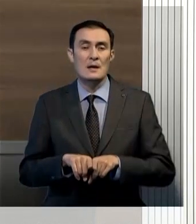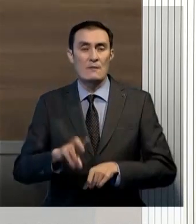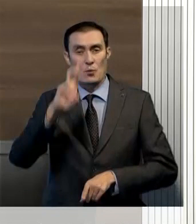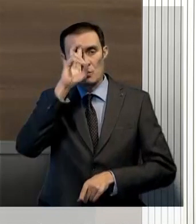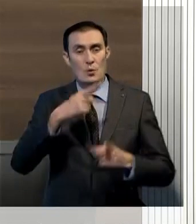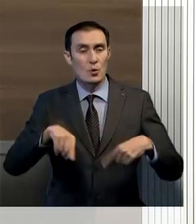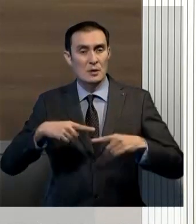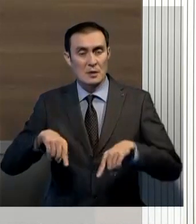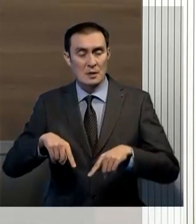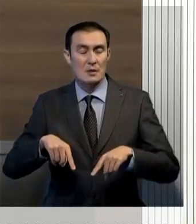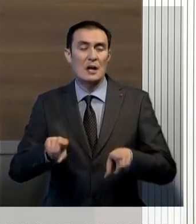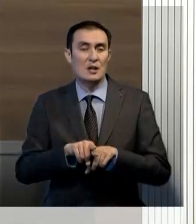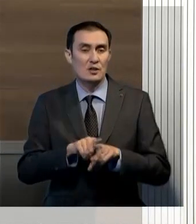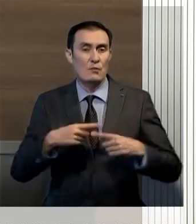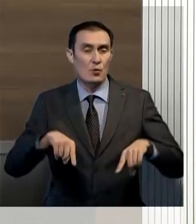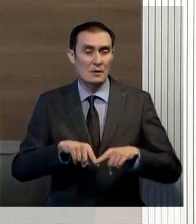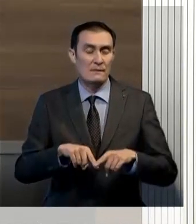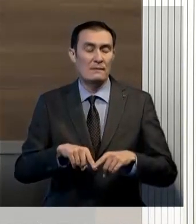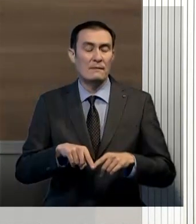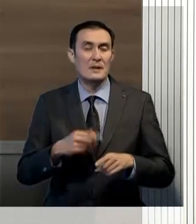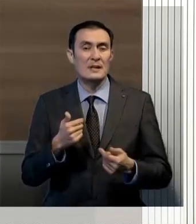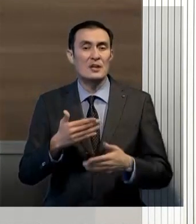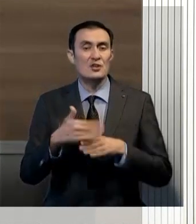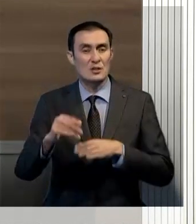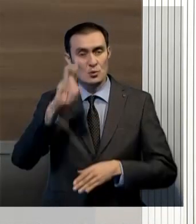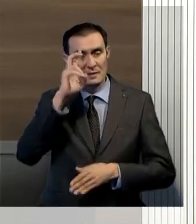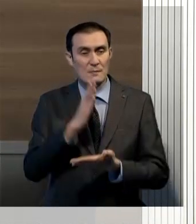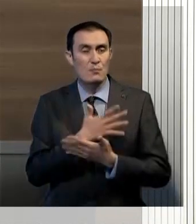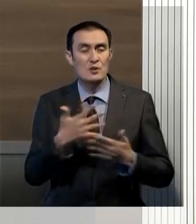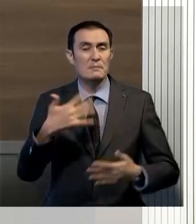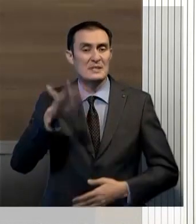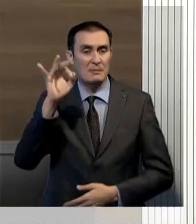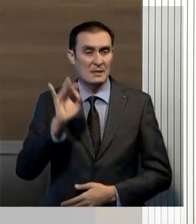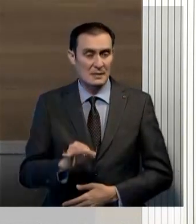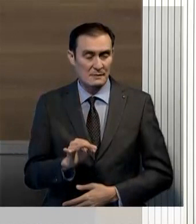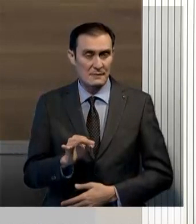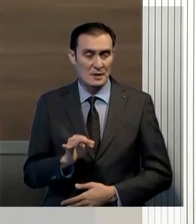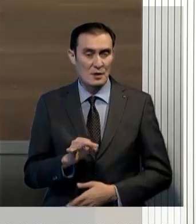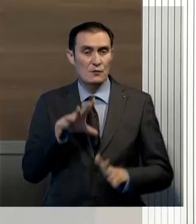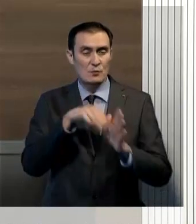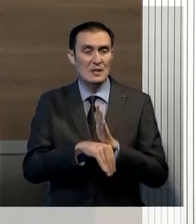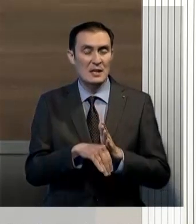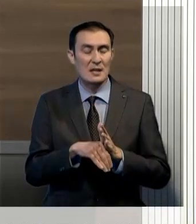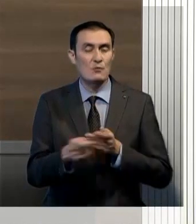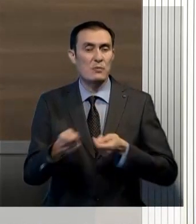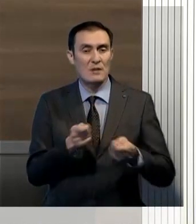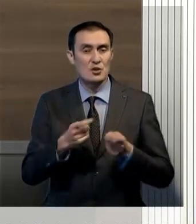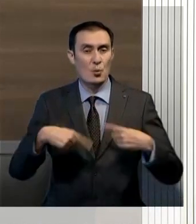государственных организациях и организациях, в основном капитале которых доля государства составляет более 50%, в том числе и в национальных